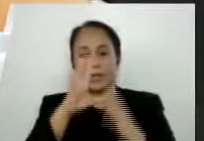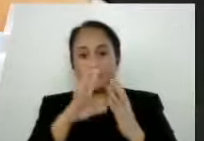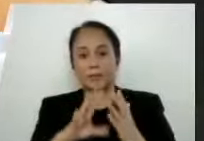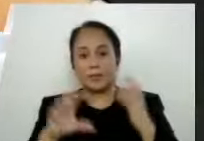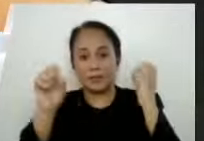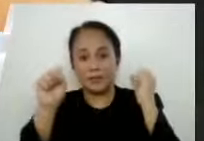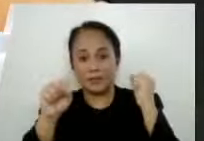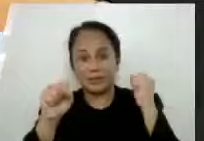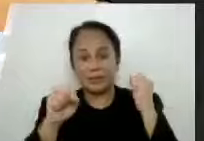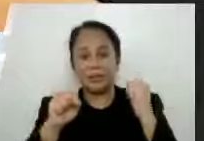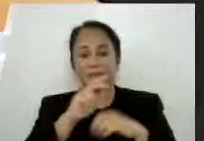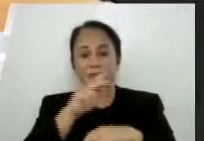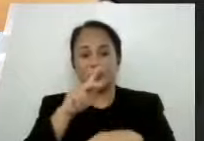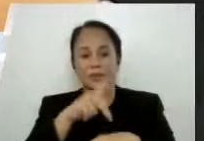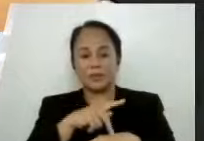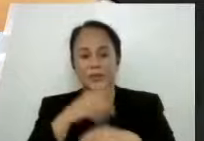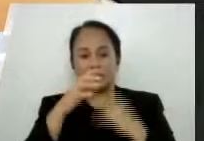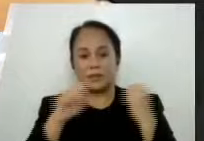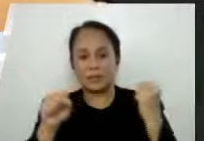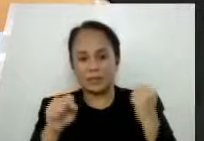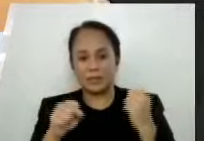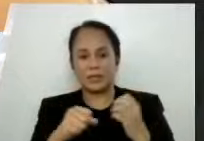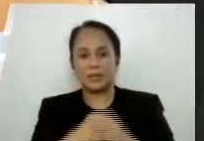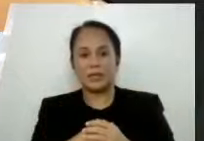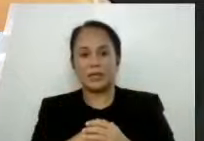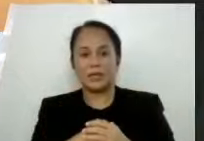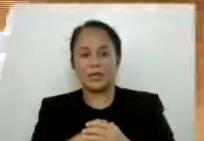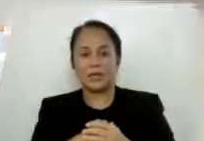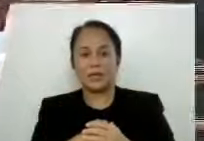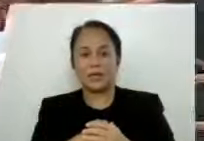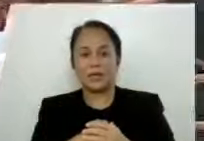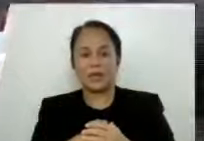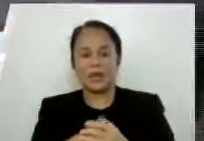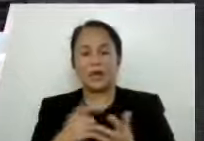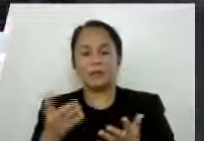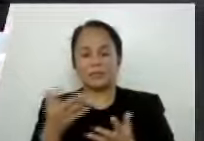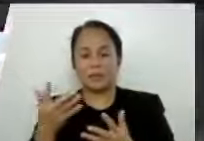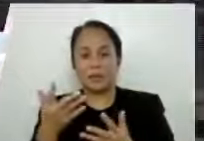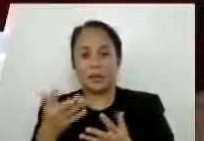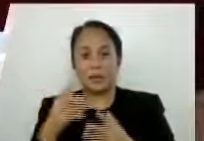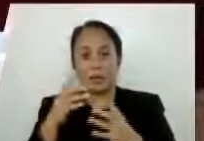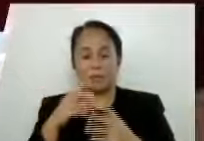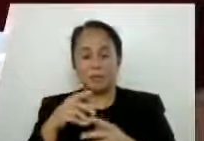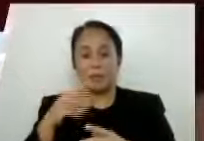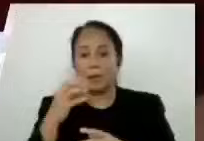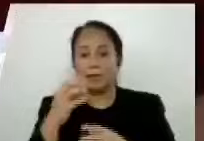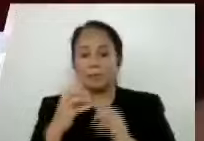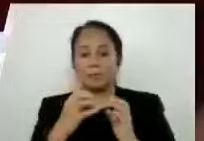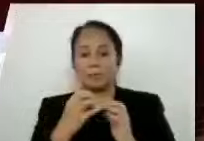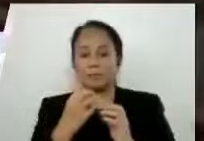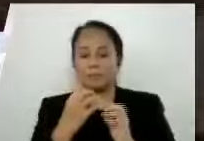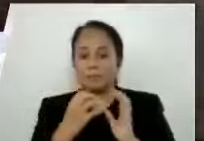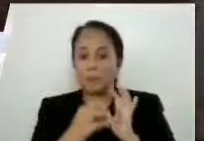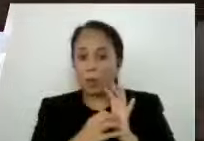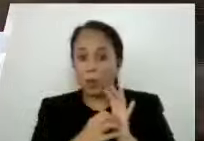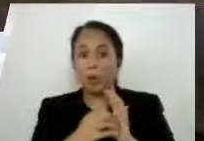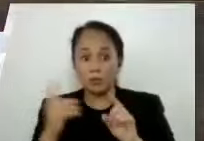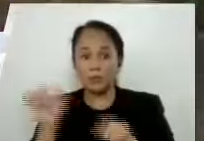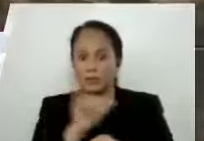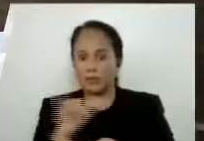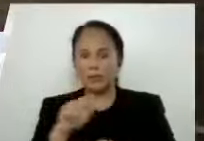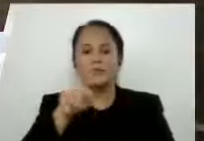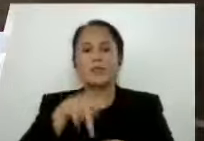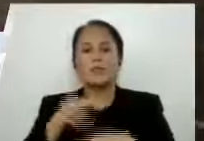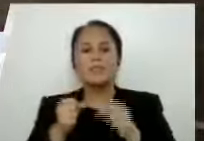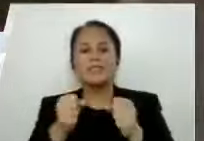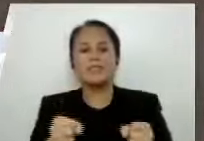embassy in Bangkok, was named Philippine Street as well. Pila sa mga food stall na nagtatampok ng mga kilalang Thai